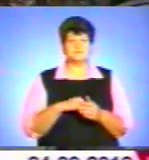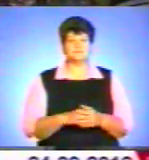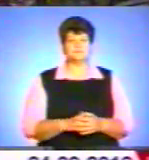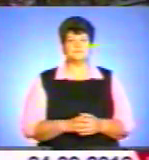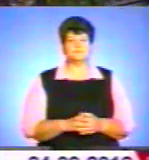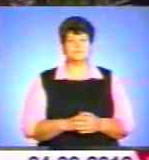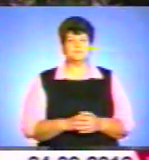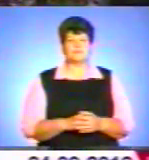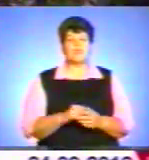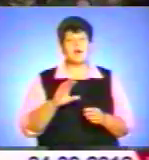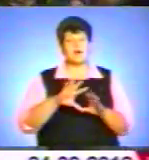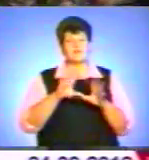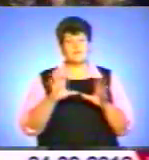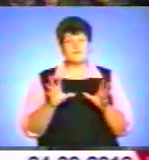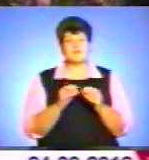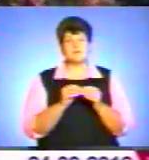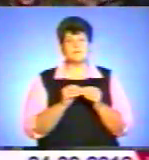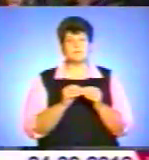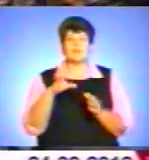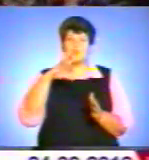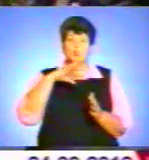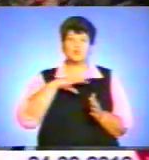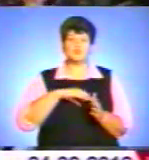А втім, душа